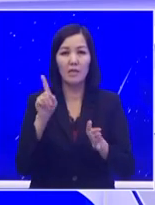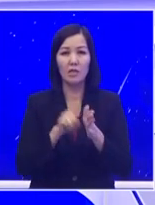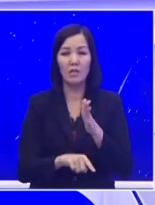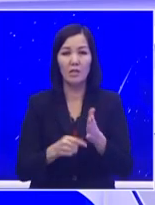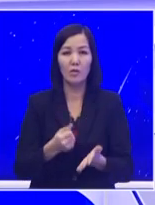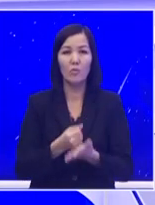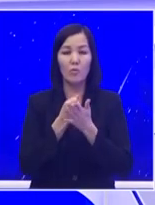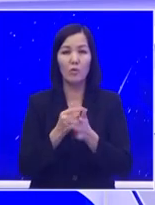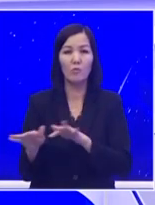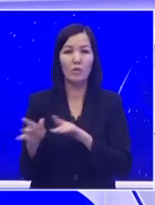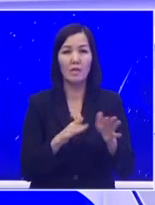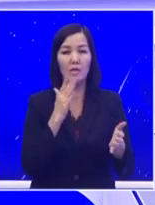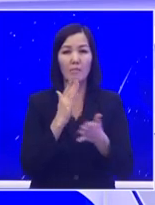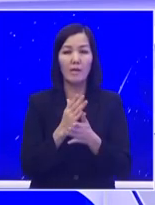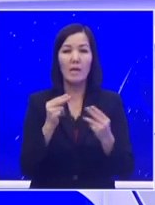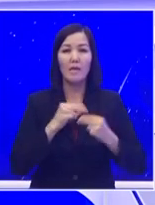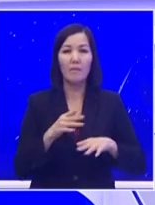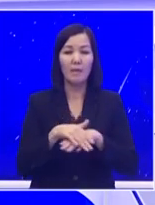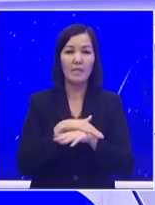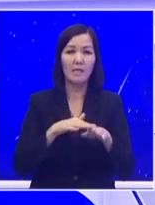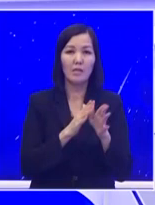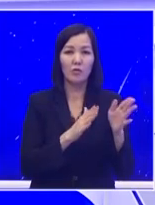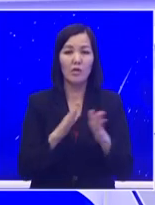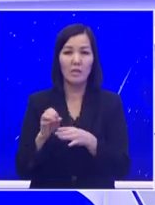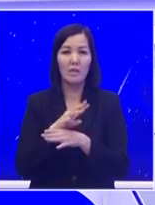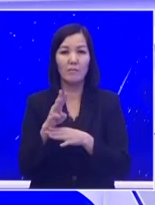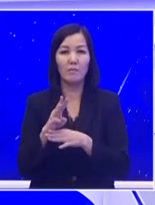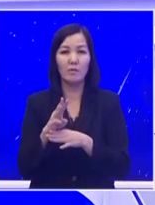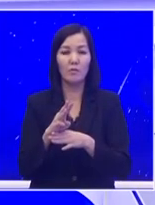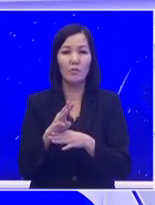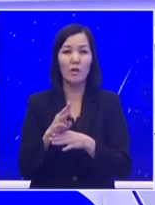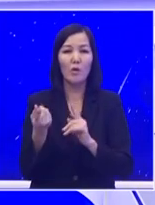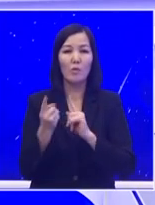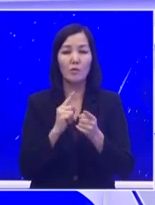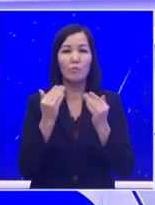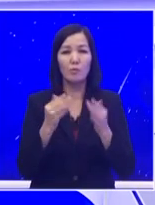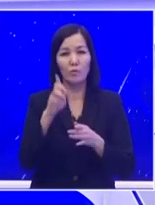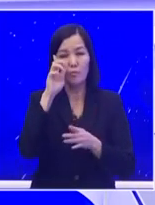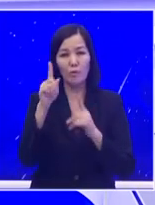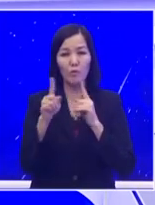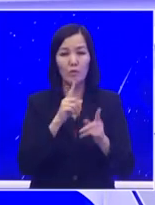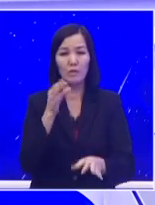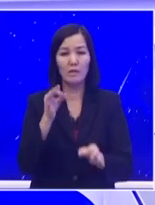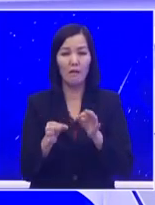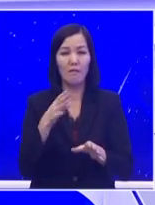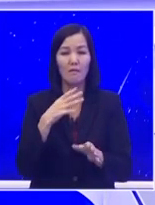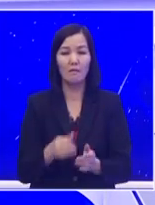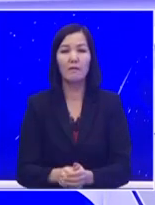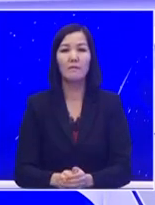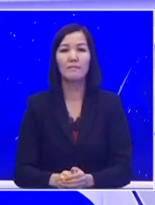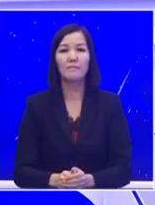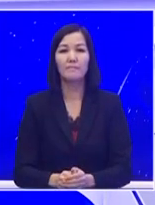жеңілдіктер, қолдау шаралары қарастырылған. Еңбек нарығындағы тұрақтылықты қамтамасыз етуге бағытталған өзгерістер бүгін үкімет отырысында